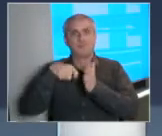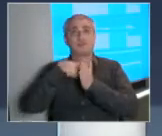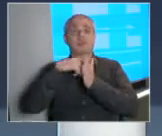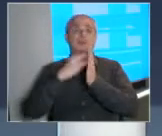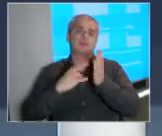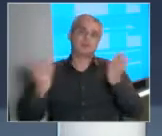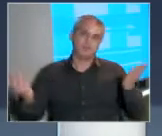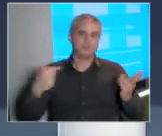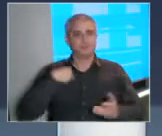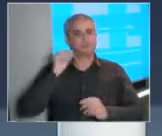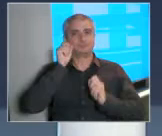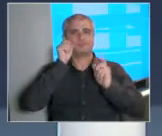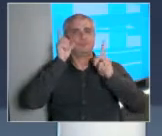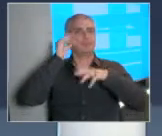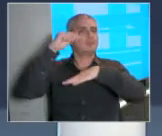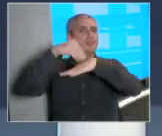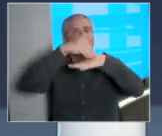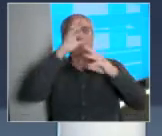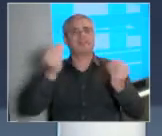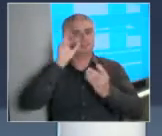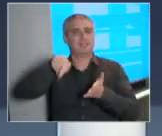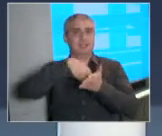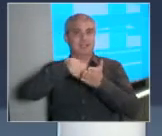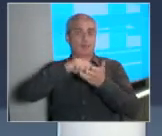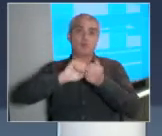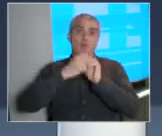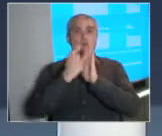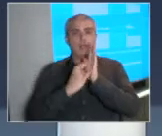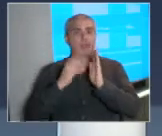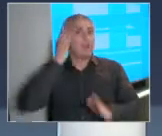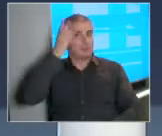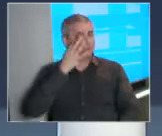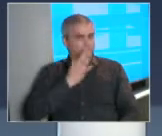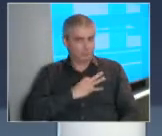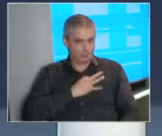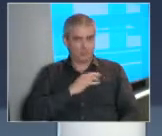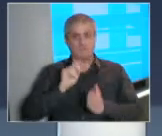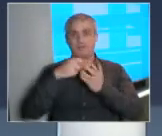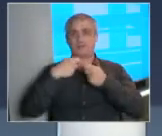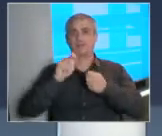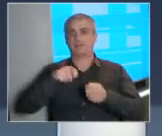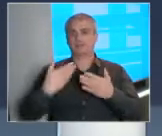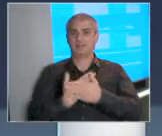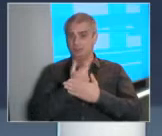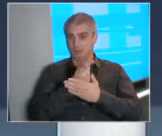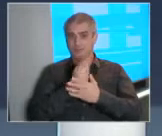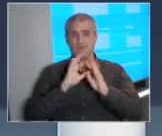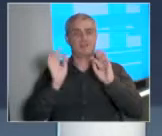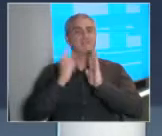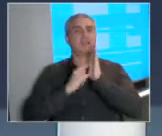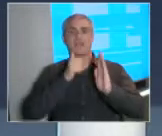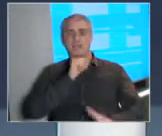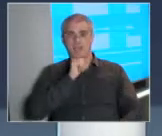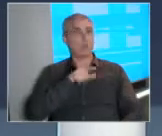חקיקה, אז אנחנו כאן כדי להעיר על דברים שצריכים תיקון או חקיקה בעתיד. שימו לב, מחוקקים יקרים. נפתח בחקיקה